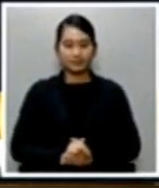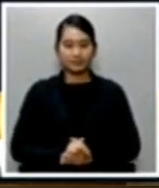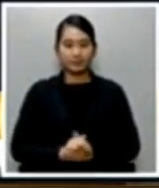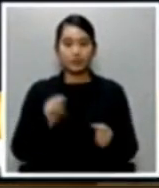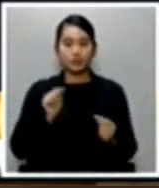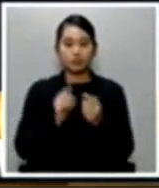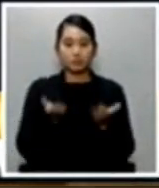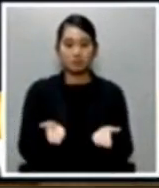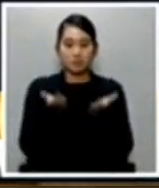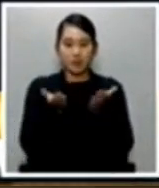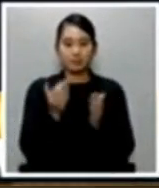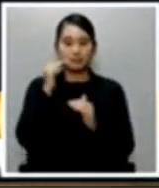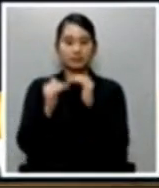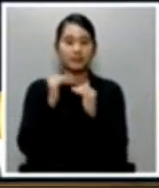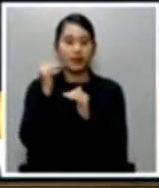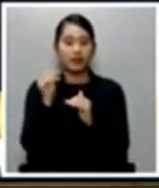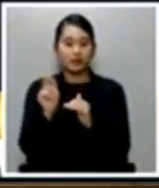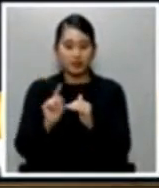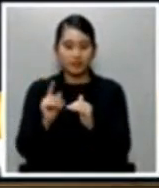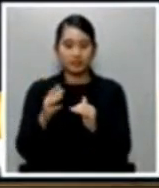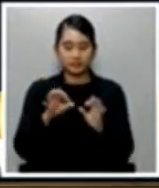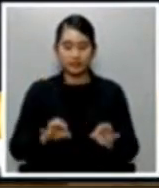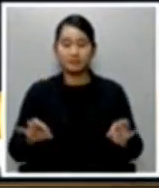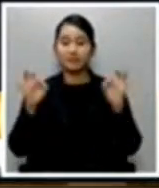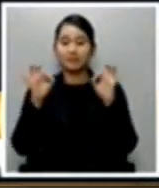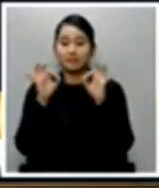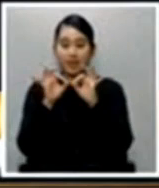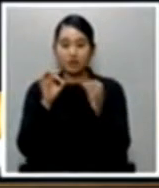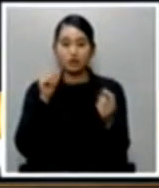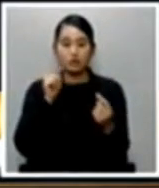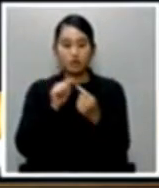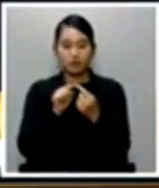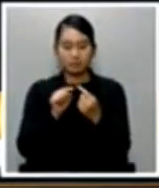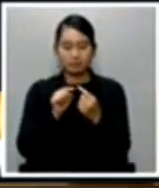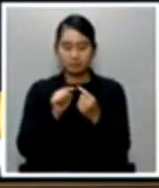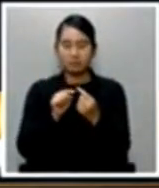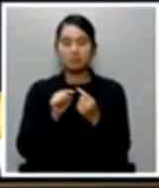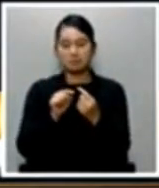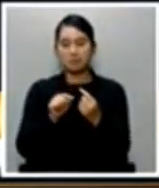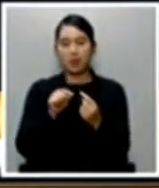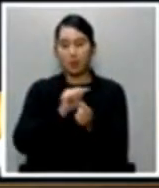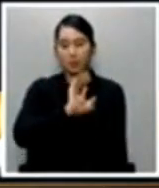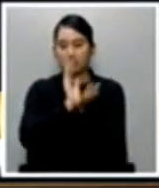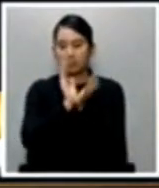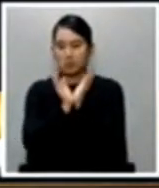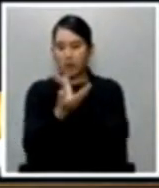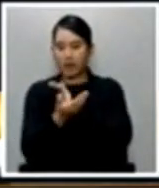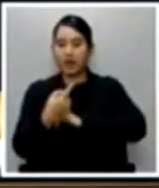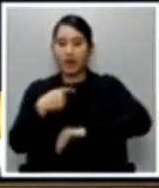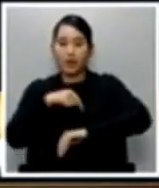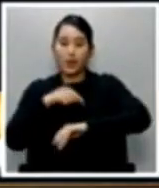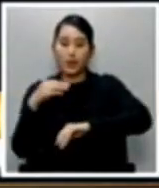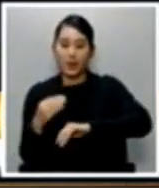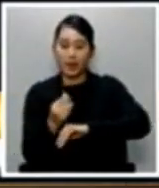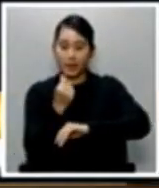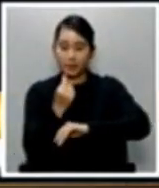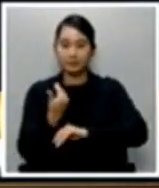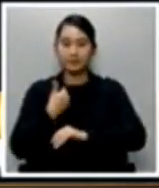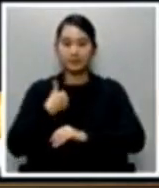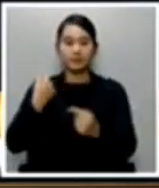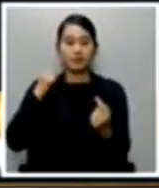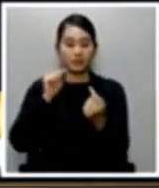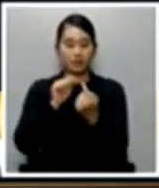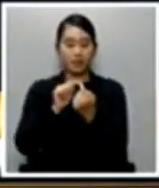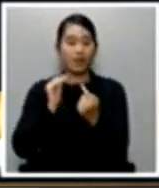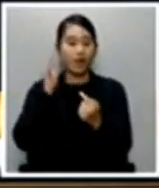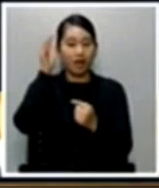กเครื่องมหาลัยนั้นเราคิดว่าส่วนที่สำคัญก็คือการเปลี่ยนแปลงที่รวดเร็วเหลือเกินนะครับเพราะนั้นมหาลัยในอนาคตนั้นทิศทางย